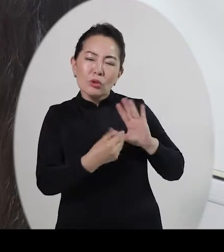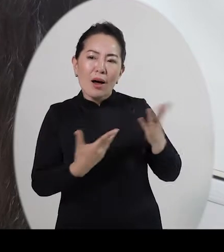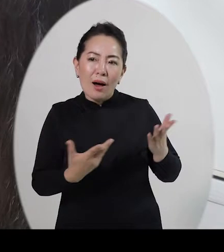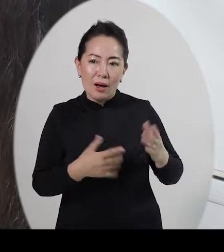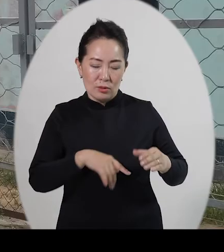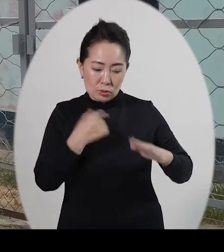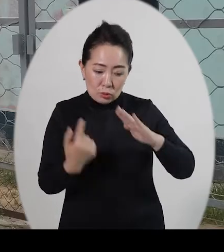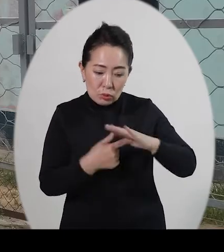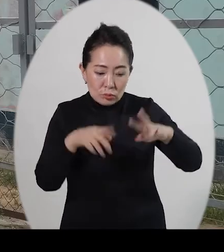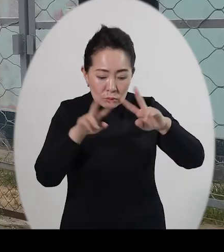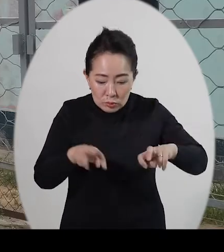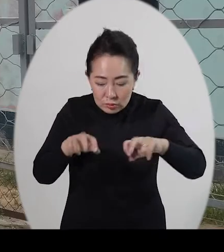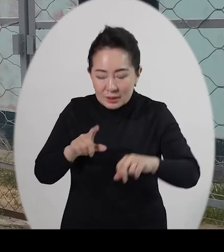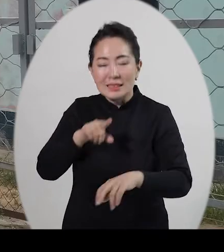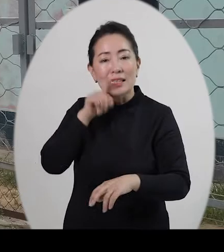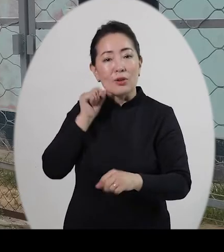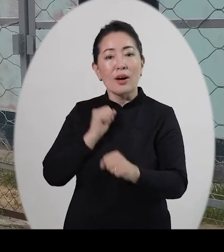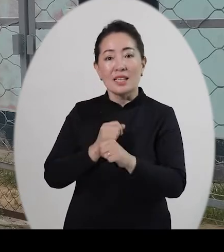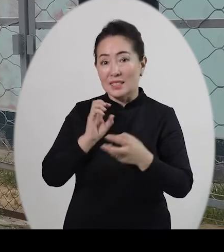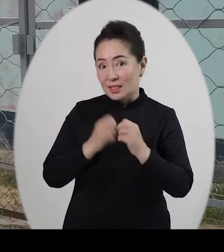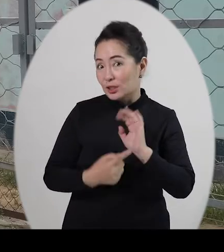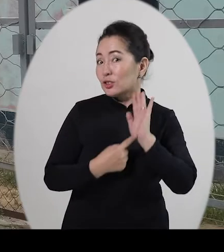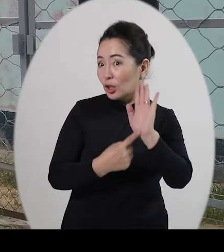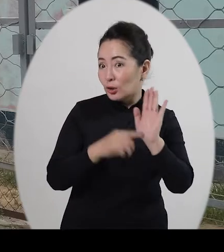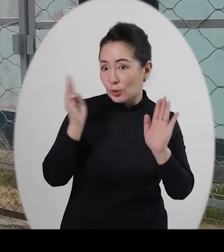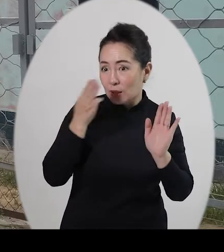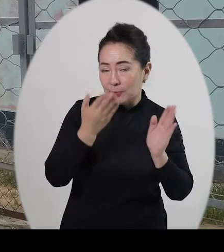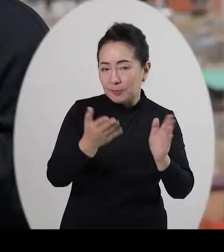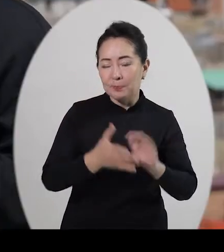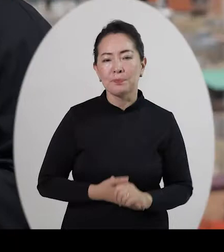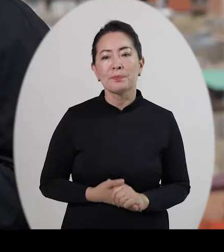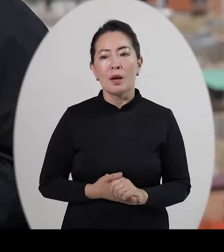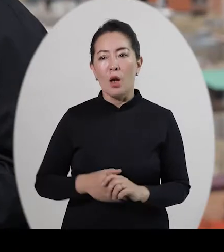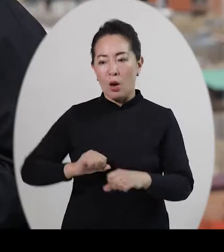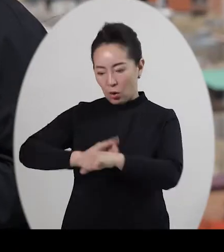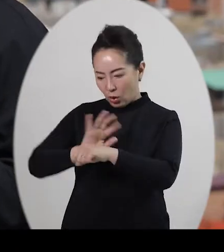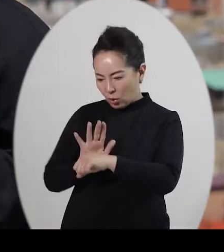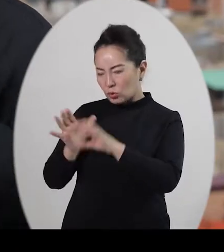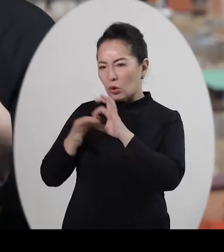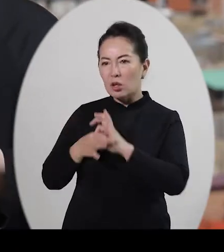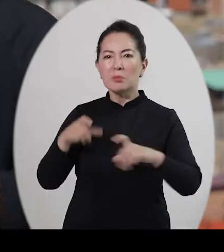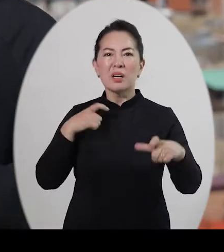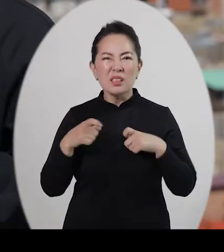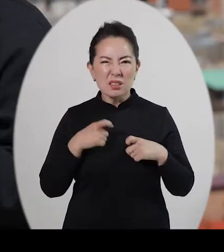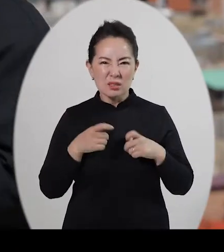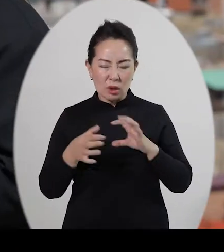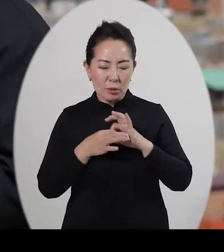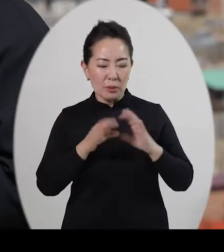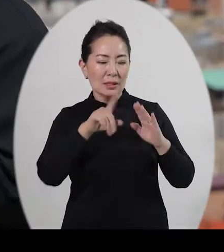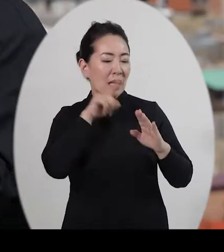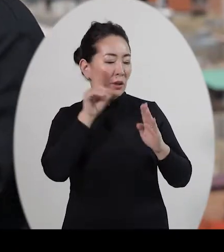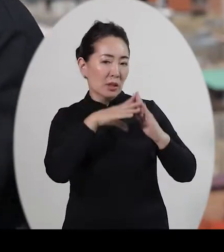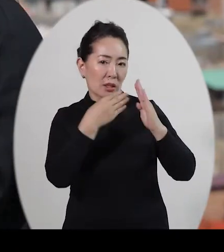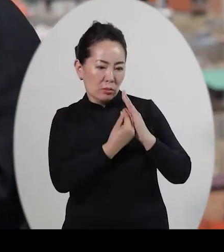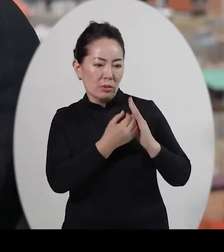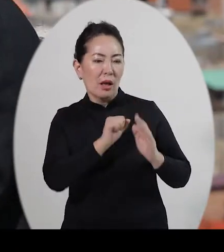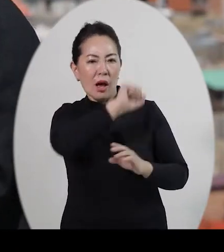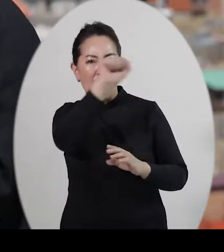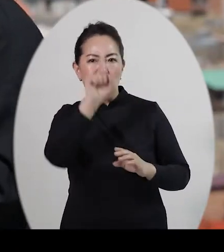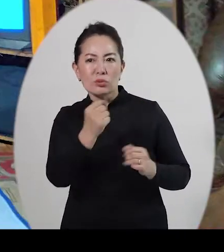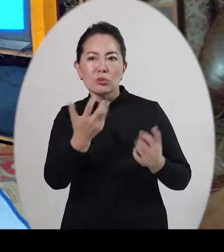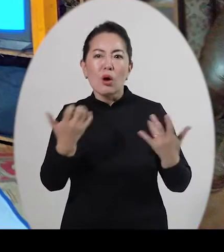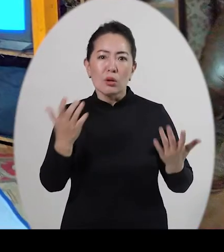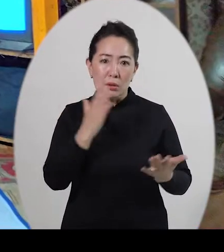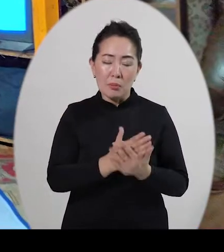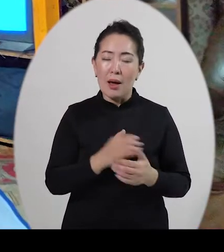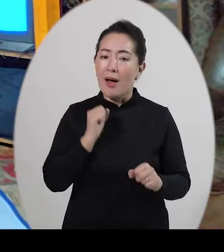байгааг үйл ажиллагаанд суурилсан залуусын судалгаа хаахаар тодорхойллоо. Цар тахал дэвтсний улмаас эдийн засгийн хувьд залуу гэр бүлүүдэд маш олон асуудлууд тулгарч